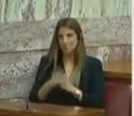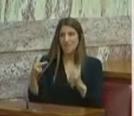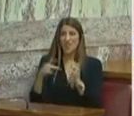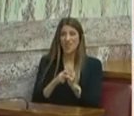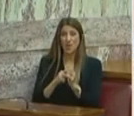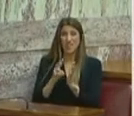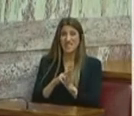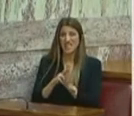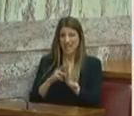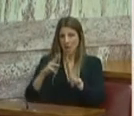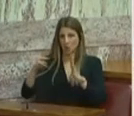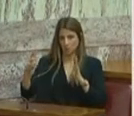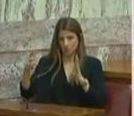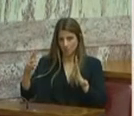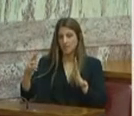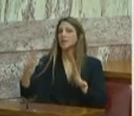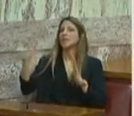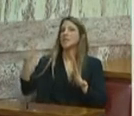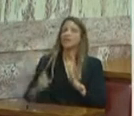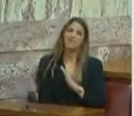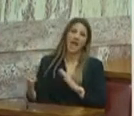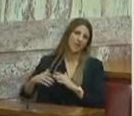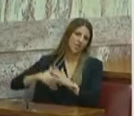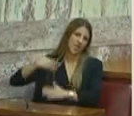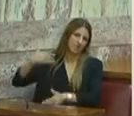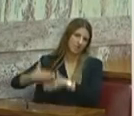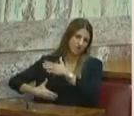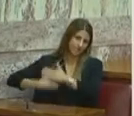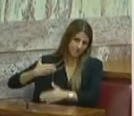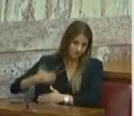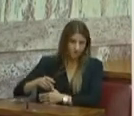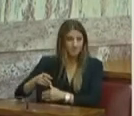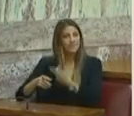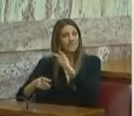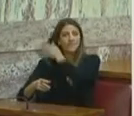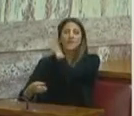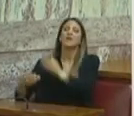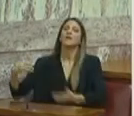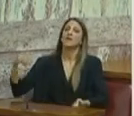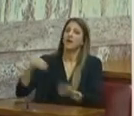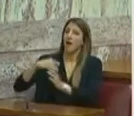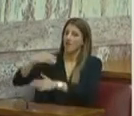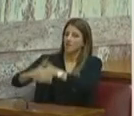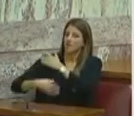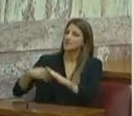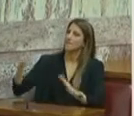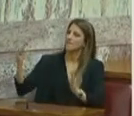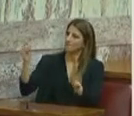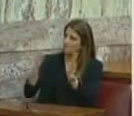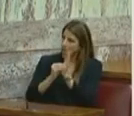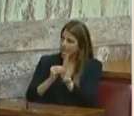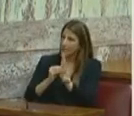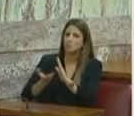2018 έγινε μία άλλη διαδικασία στην οποία πάλι με πρόταση